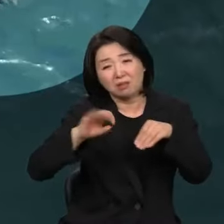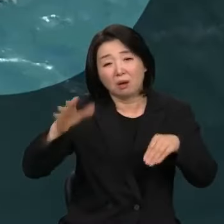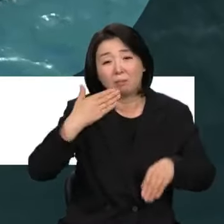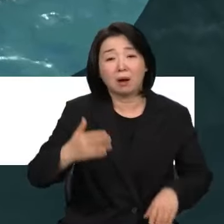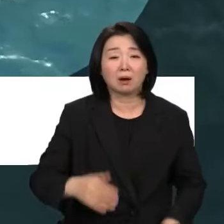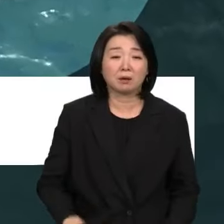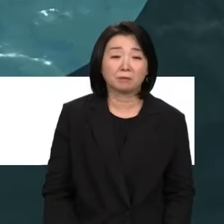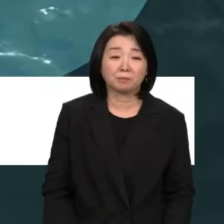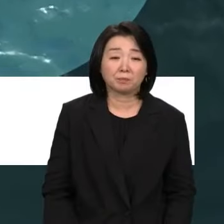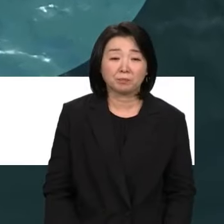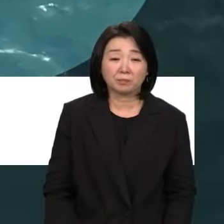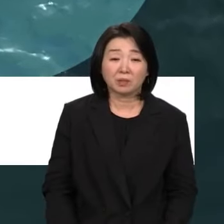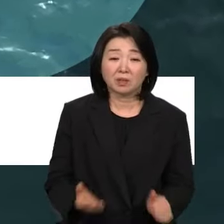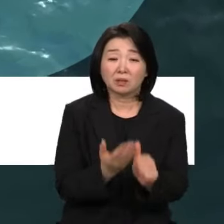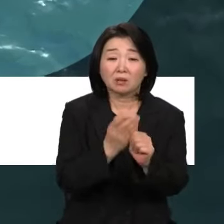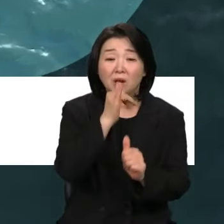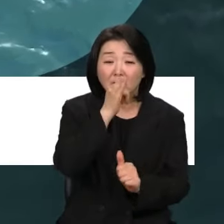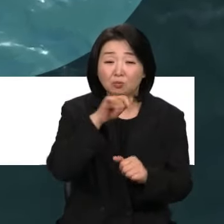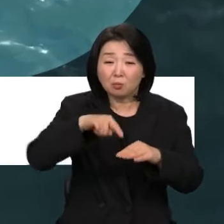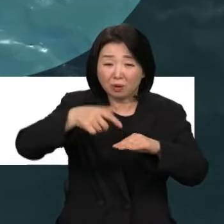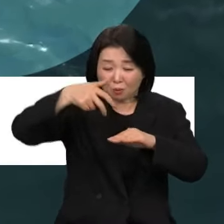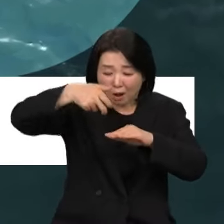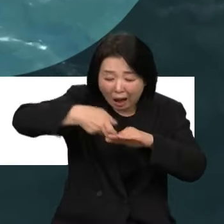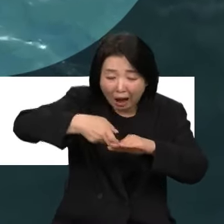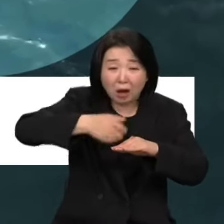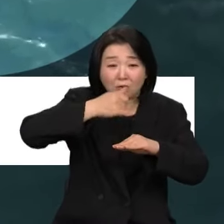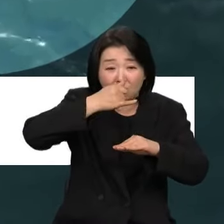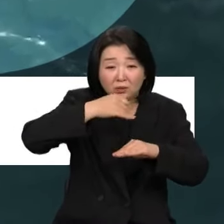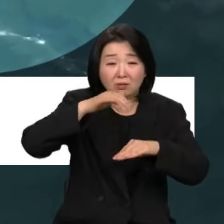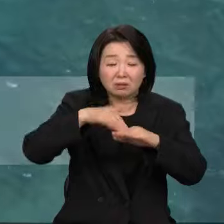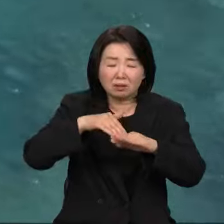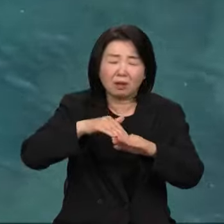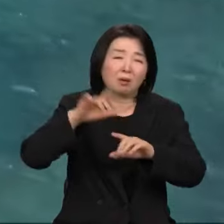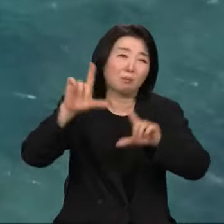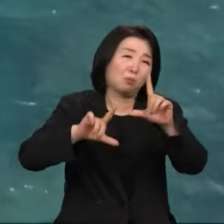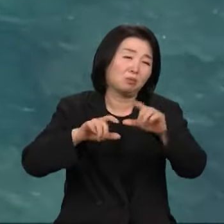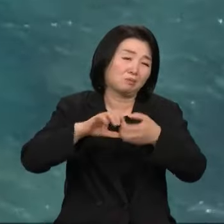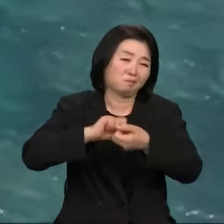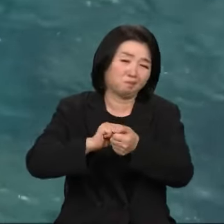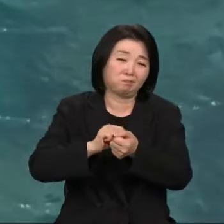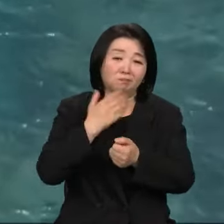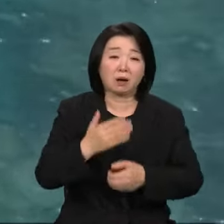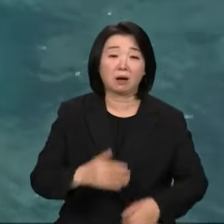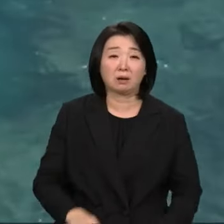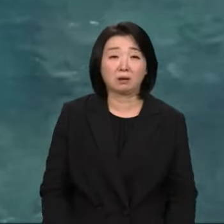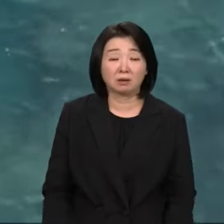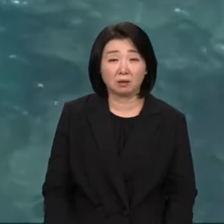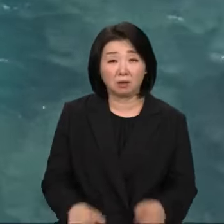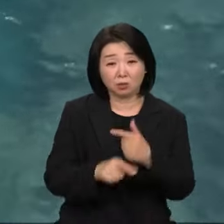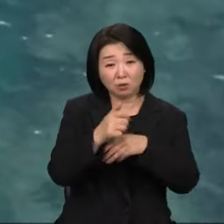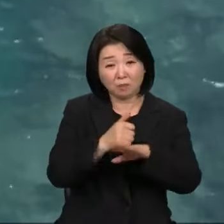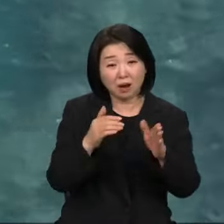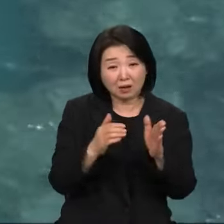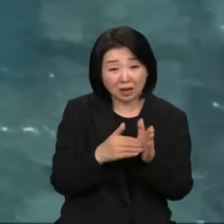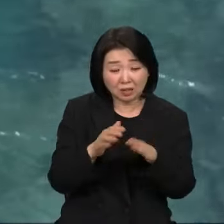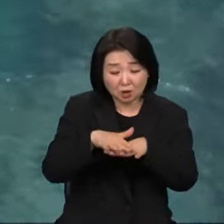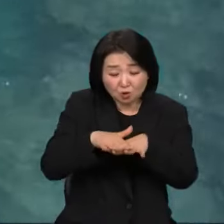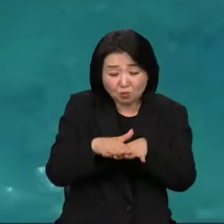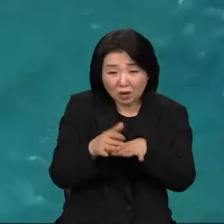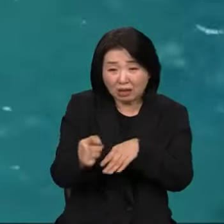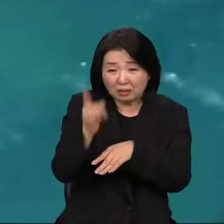하려고는데 위에서 뭔가 쭉 물고 있다 그러면 기형이 생길 수 있잖아요 6월 말까지는 그물과 낚싯줄을